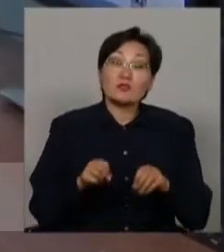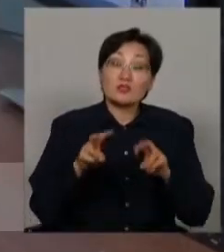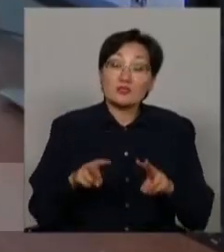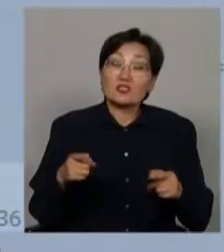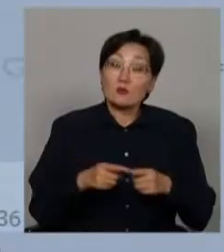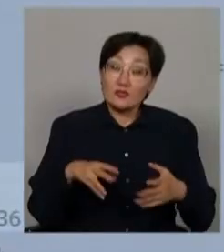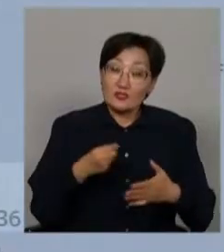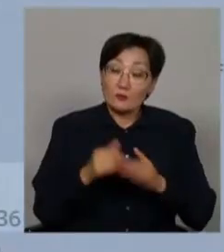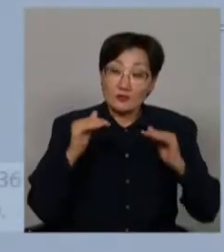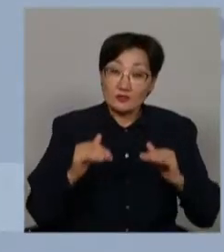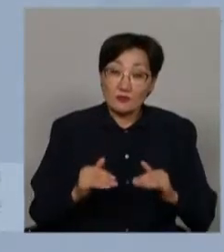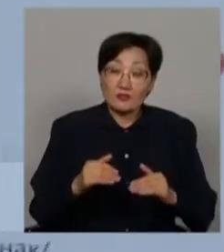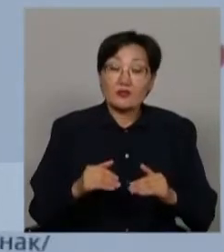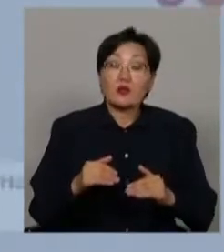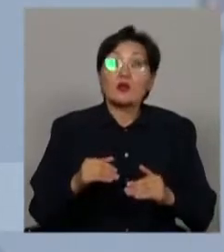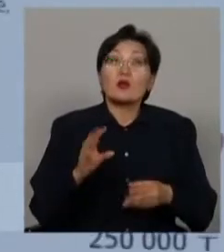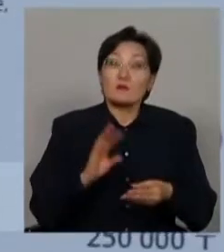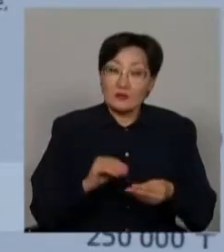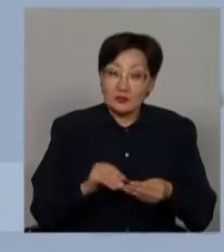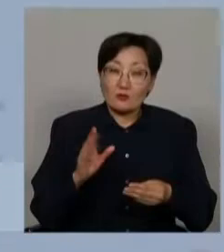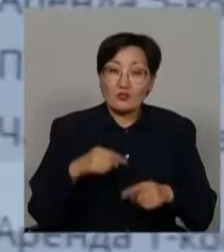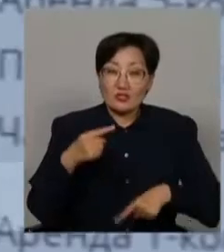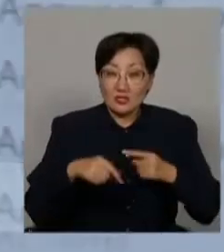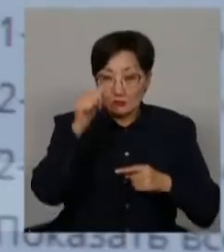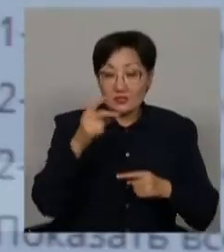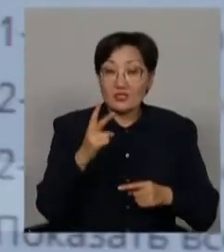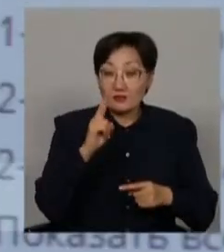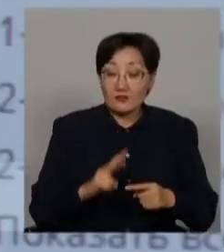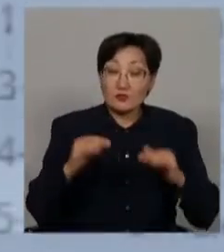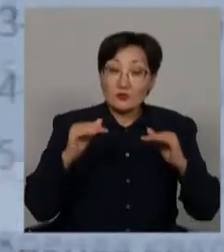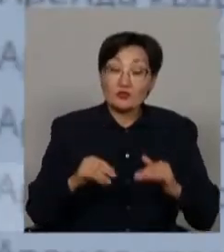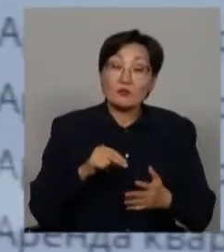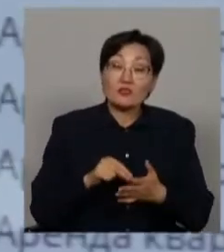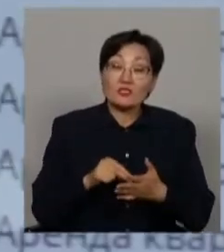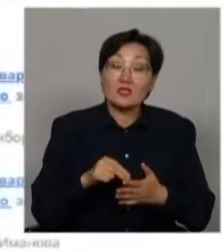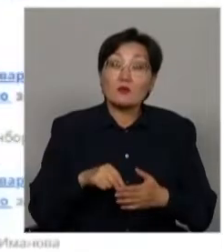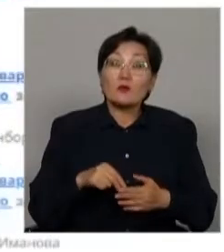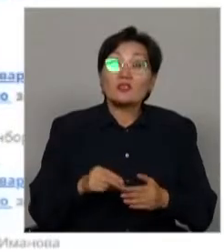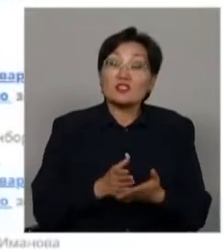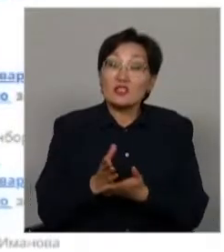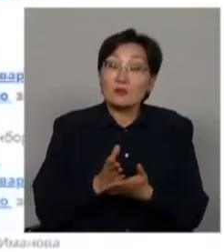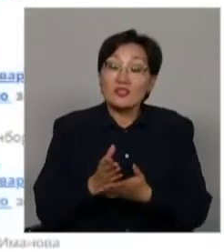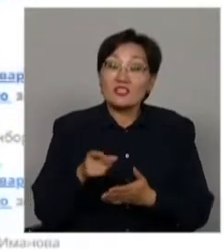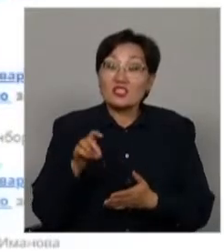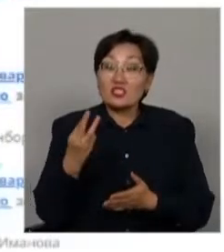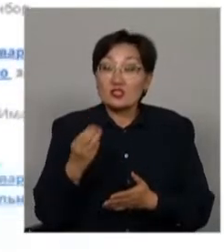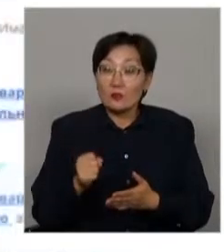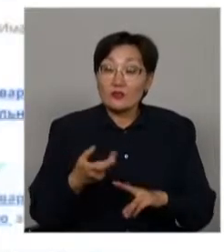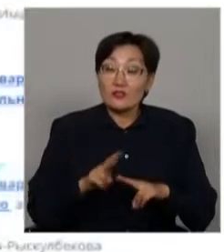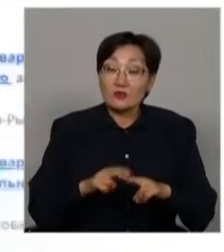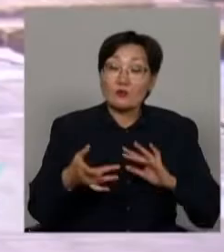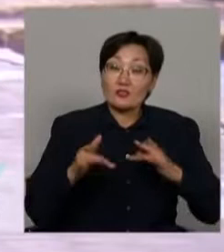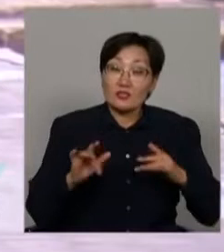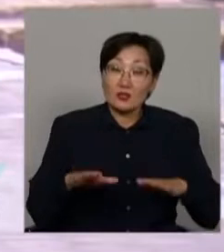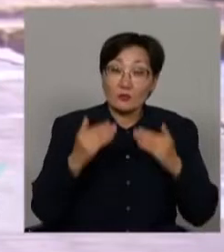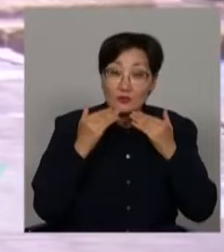арендная плата снизится до прежних показателей, возможно, через месяц или 2. Падение цен отмечает аналитическая служба «Крыша.КЗ». По данным портала, только